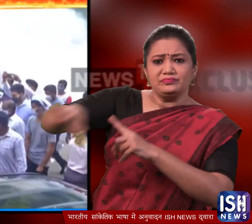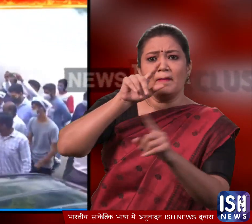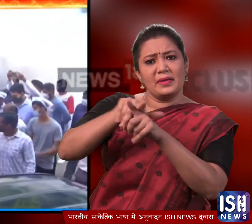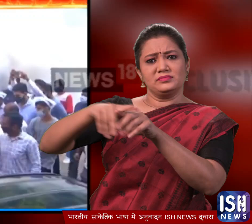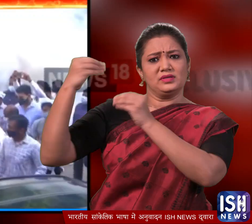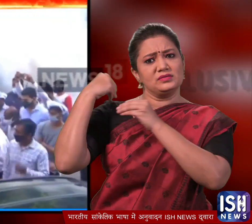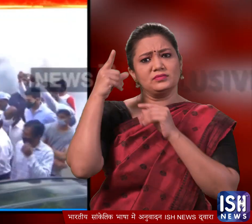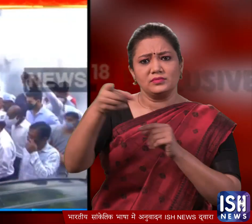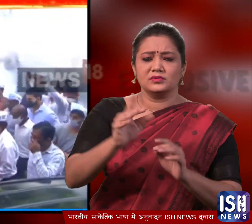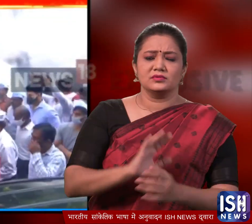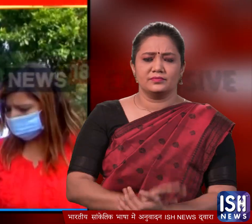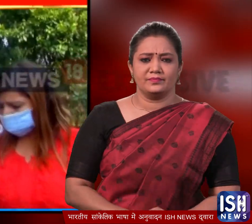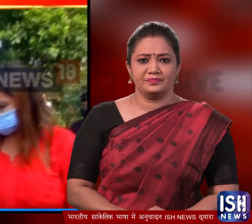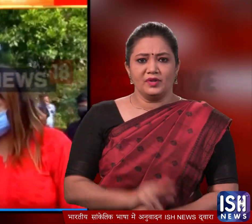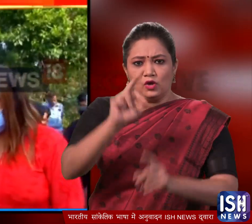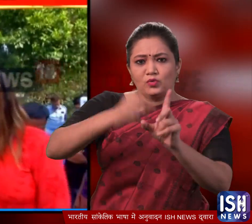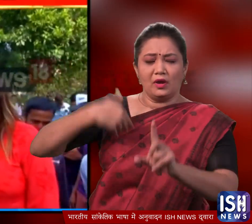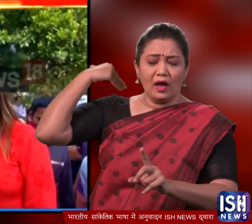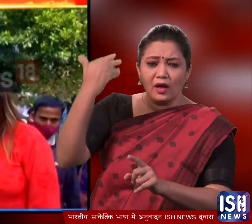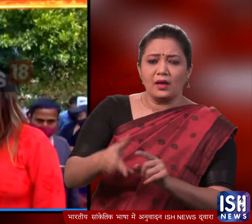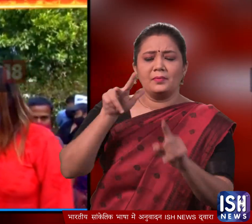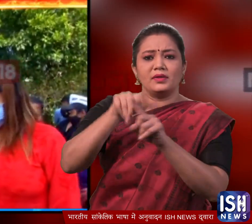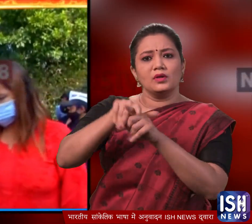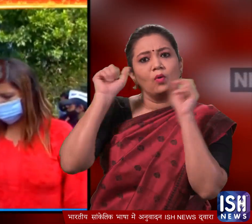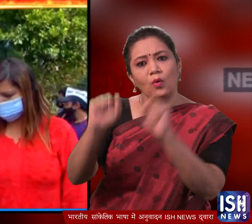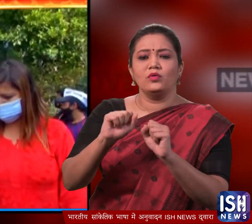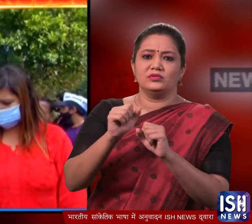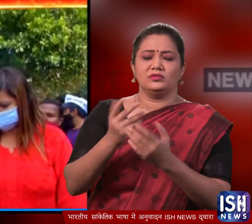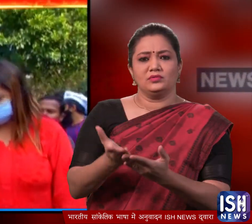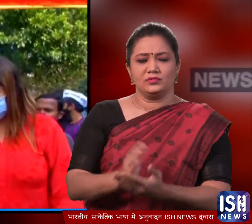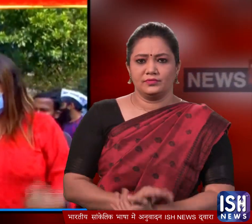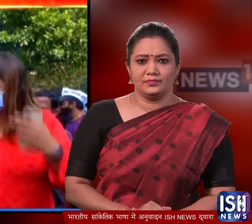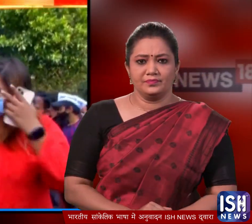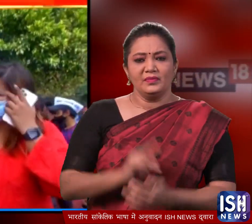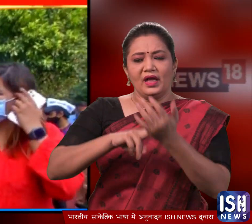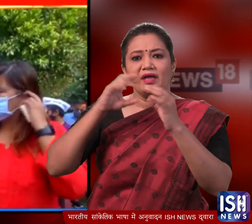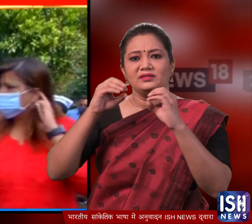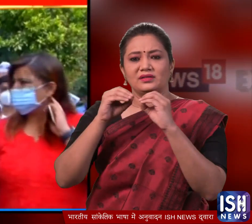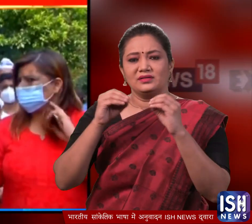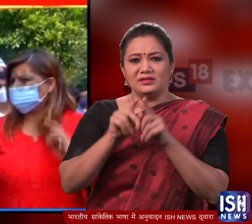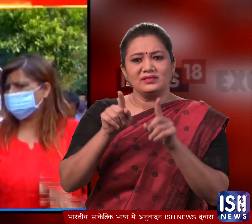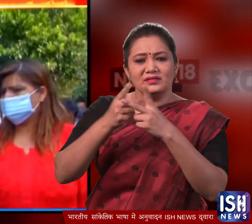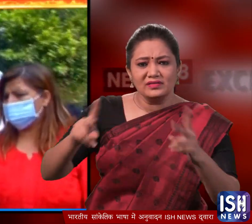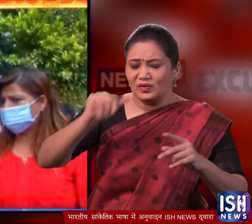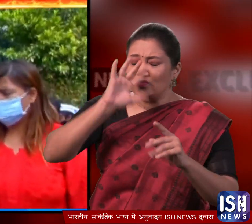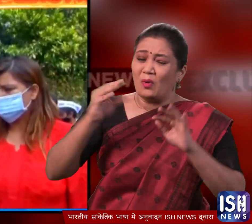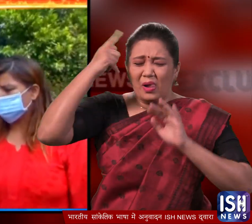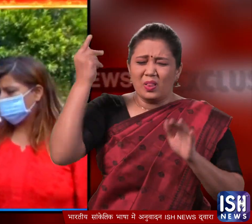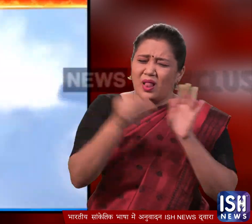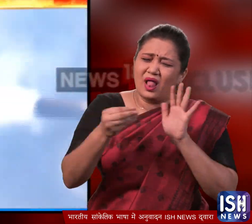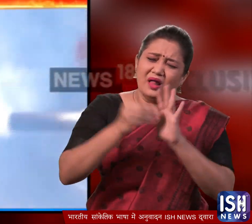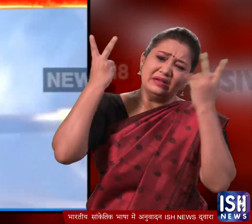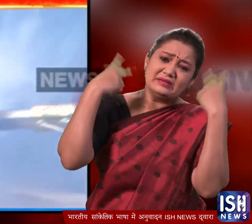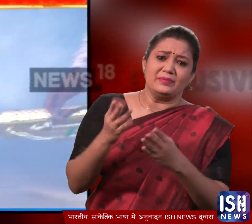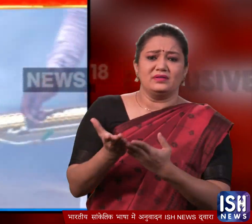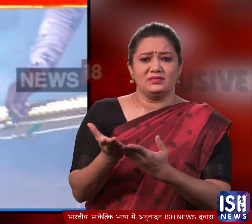वाले नगर निगम को जिम्मेदार ठहराया। 20 साल से नगर निगम में एमसीडी की सरकार है। इससे ज्यादा भ्रष्ट सरकार आजाद भारत के इतिहास में देखी नहीं